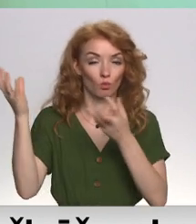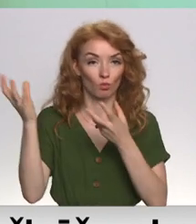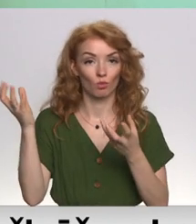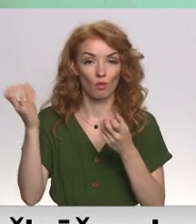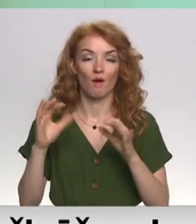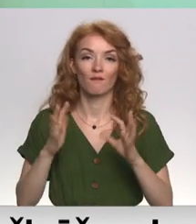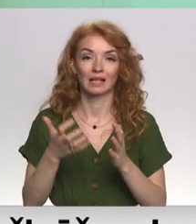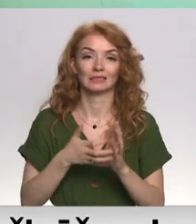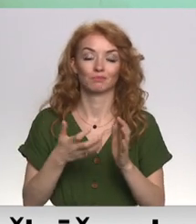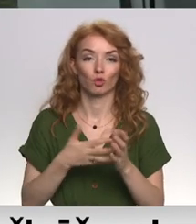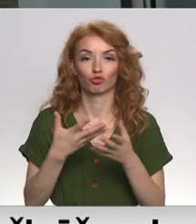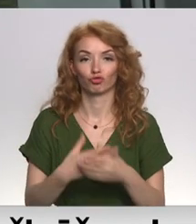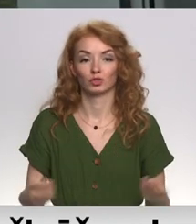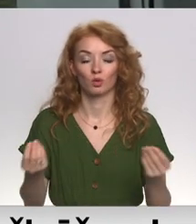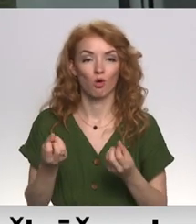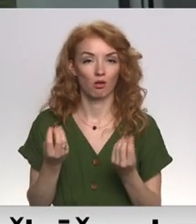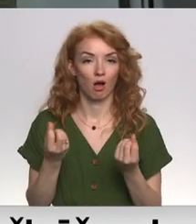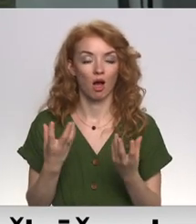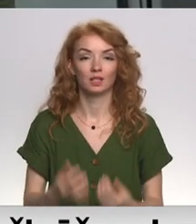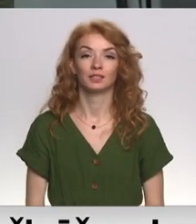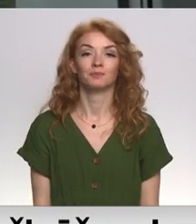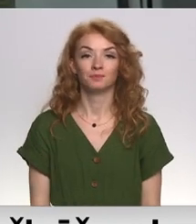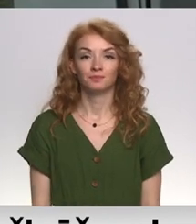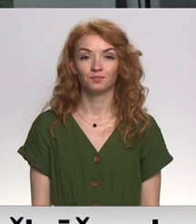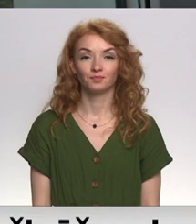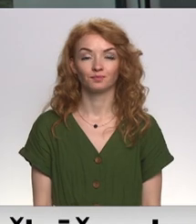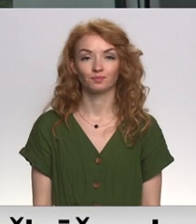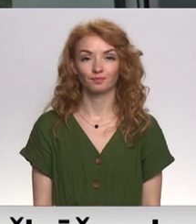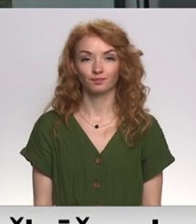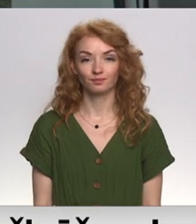izmantot sašķidrināto gāzi. Sandra Leitāne, Andris Pāns, Vidzemes televīzija.